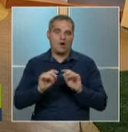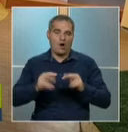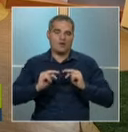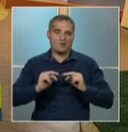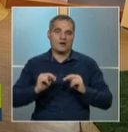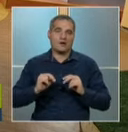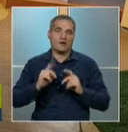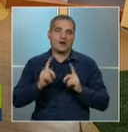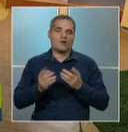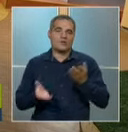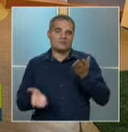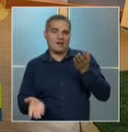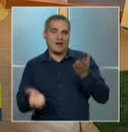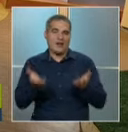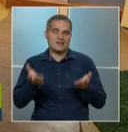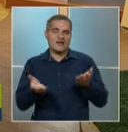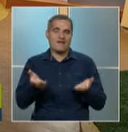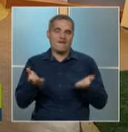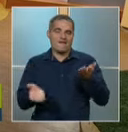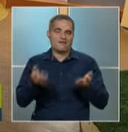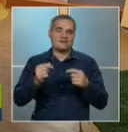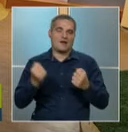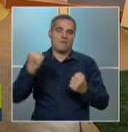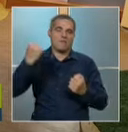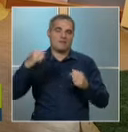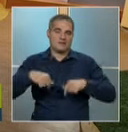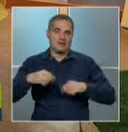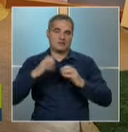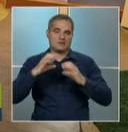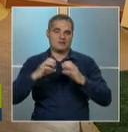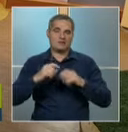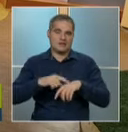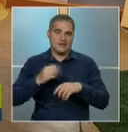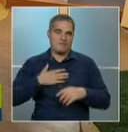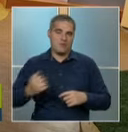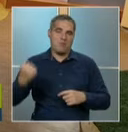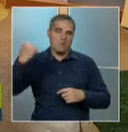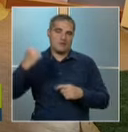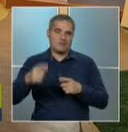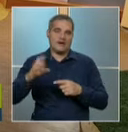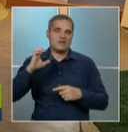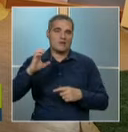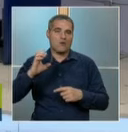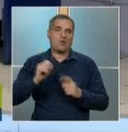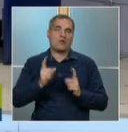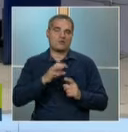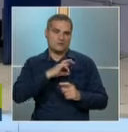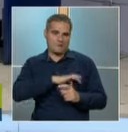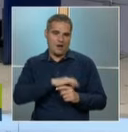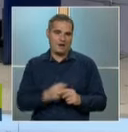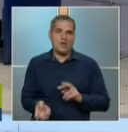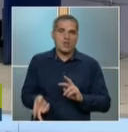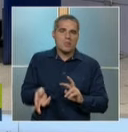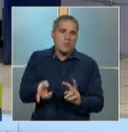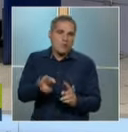който и накланя и везните към победителя в днешната дискусия. Ами да, разбира се, имаме победител. Това е Самуил, който е успял да